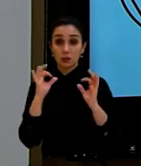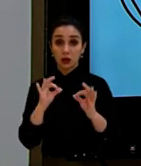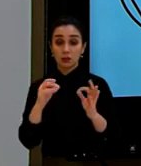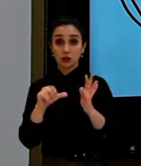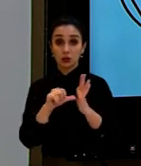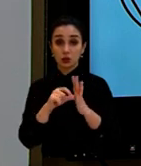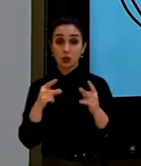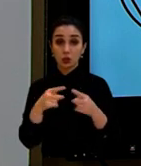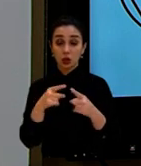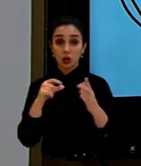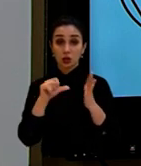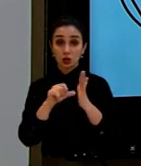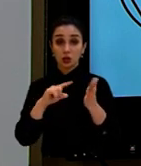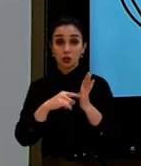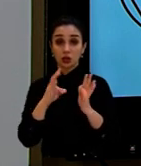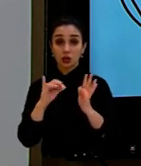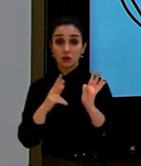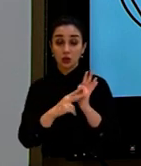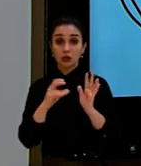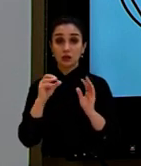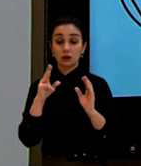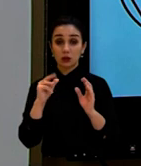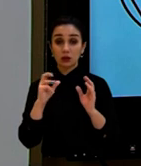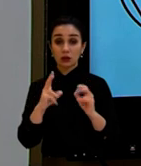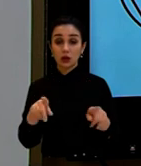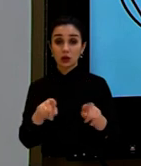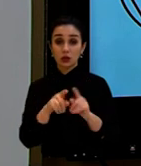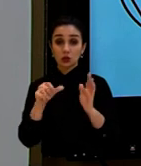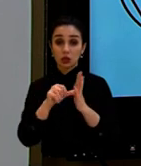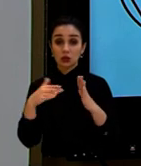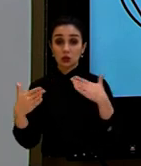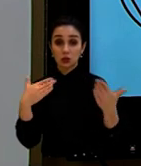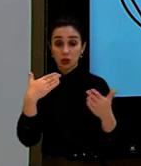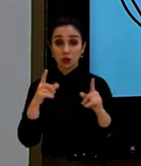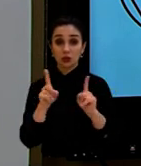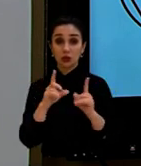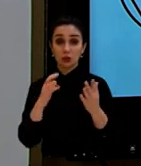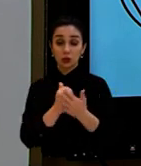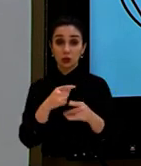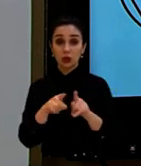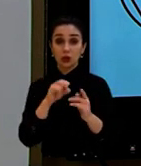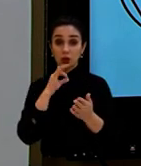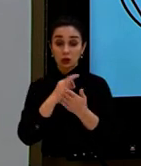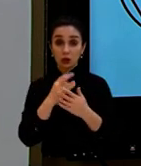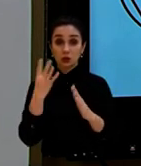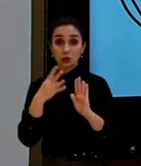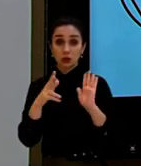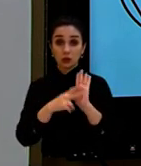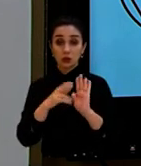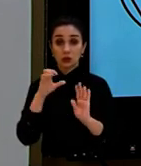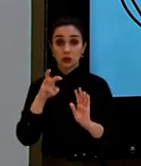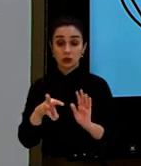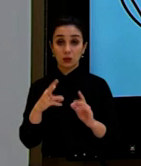шестиугольника. 6 умножаем на 8, так как 6 сторон, поэтому получаем ответ